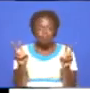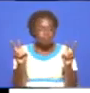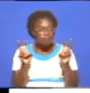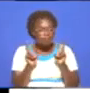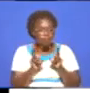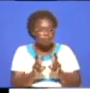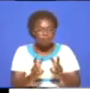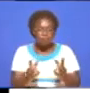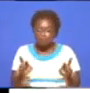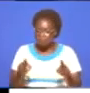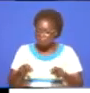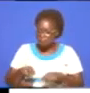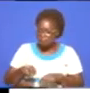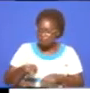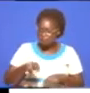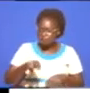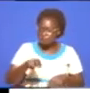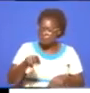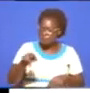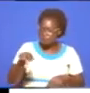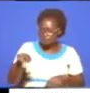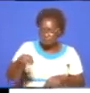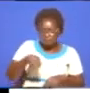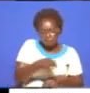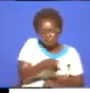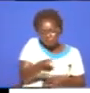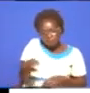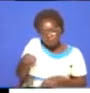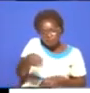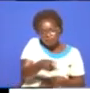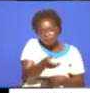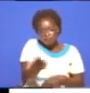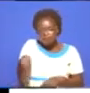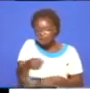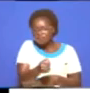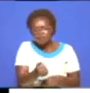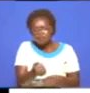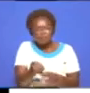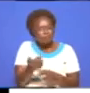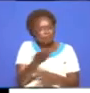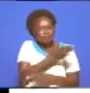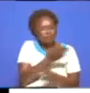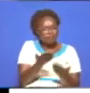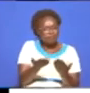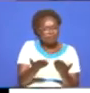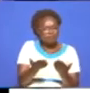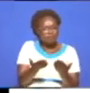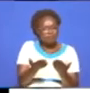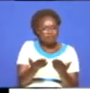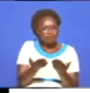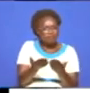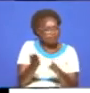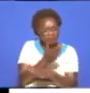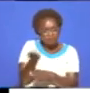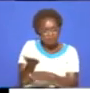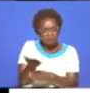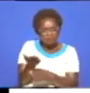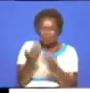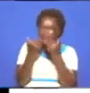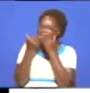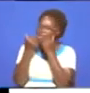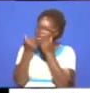mkitembea hapa Changamwe hii, hizi barabara zimejaa huku, zilikuweko jameni? Ilikuweko?